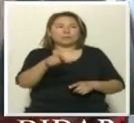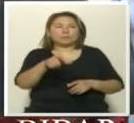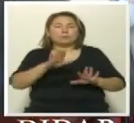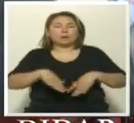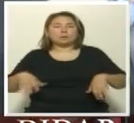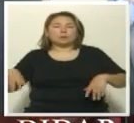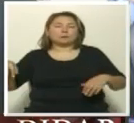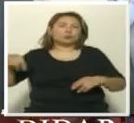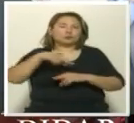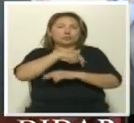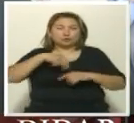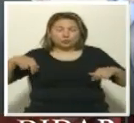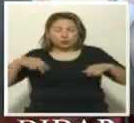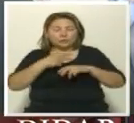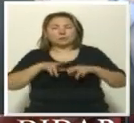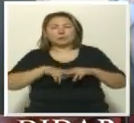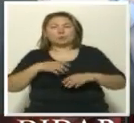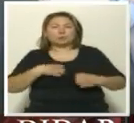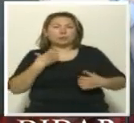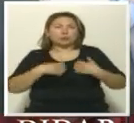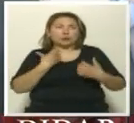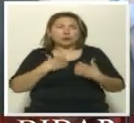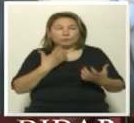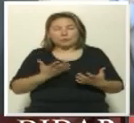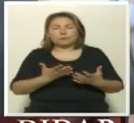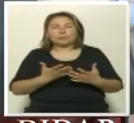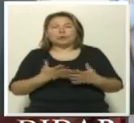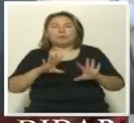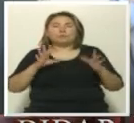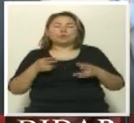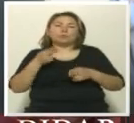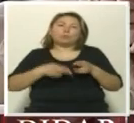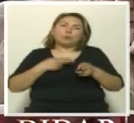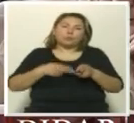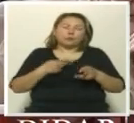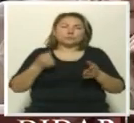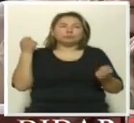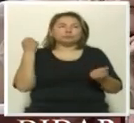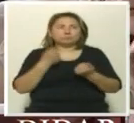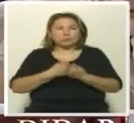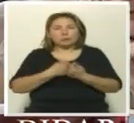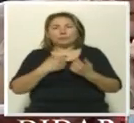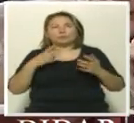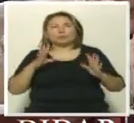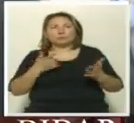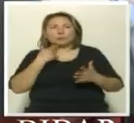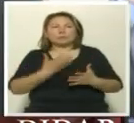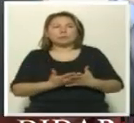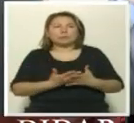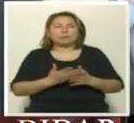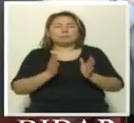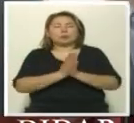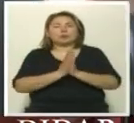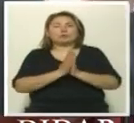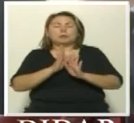балалардың қауіпсіздігі болған үшін өткенде Бейнеу ауданының әкімі келіп жиналыс жасаған уақыттарда осы мәселені тағы қойдық. Мына жерде енді біздер